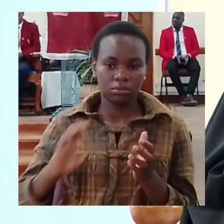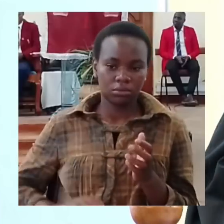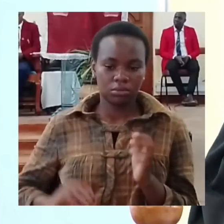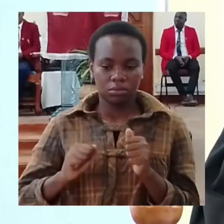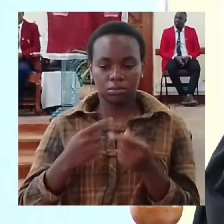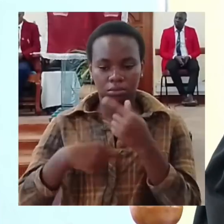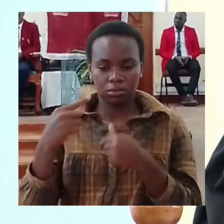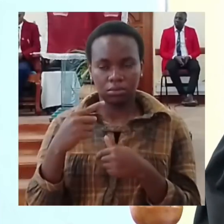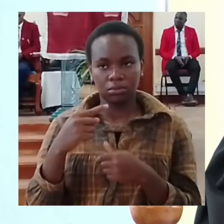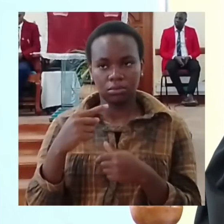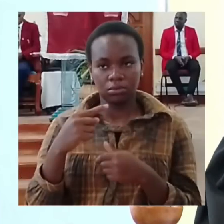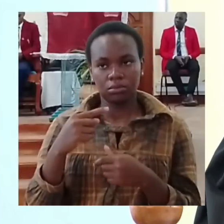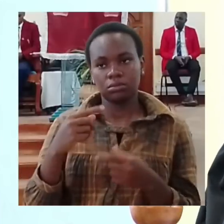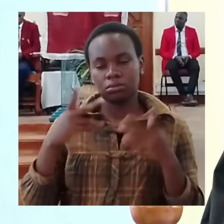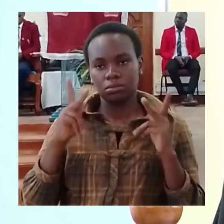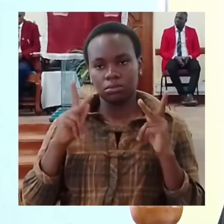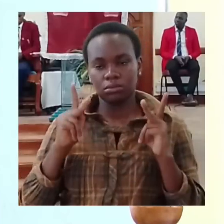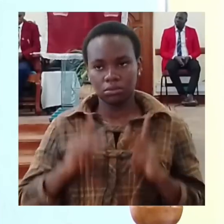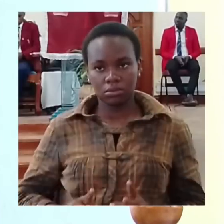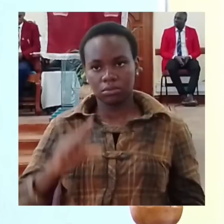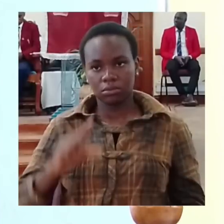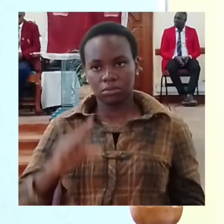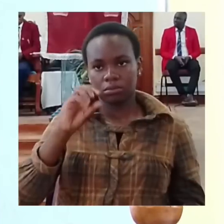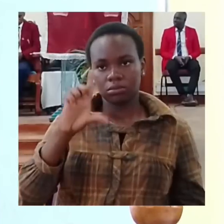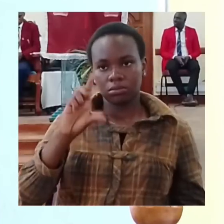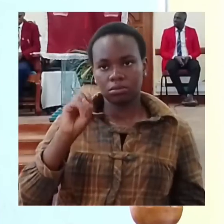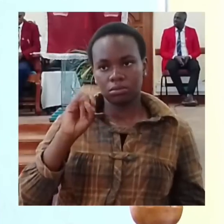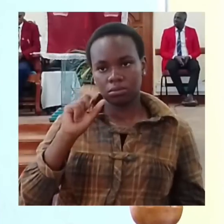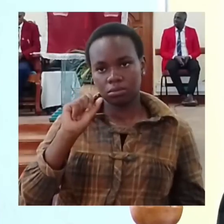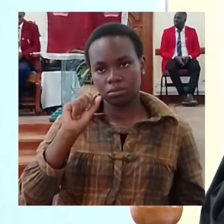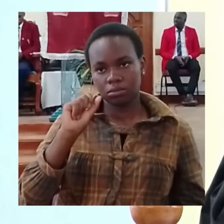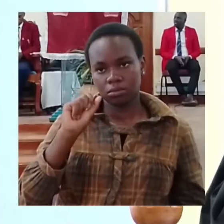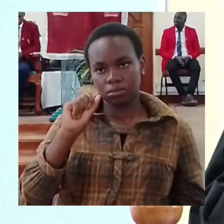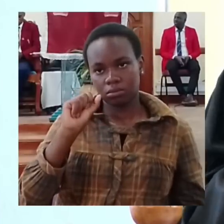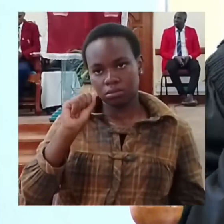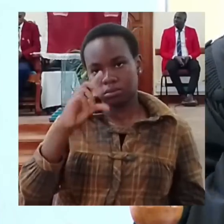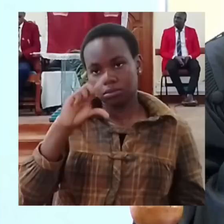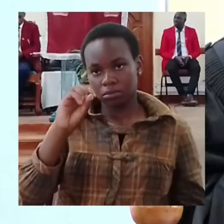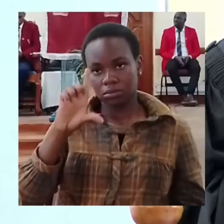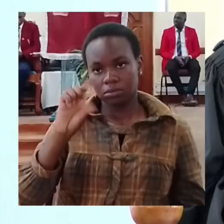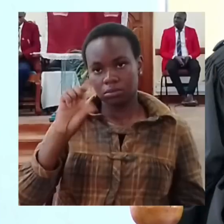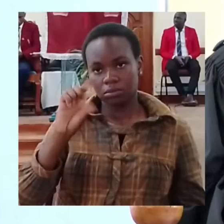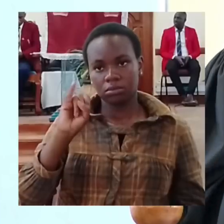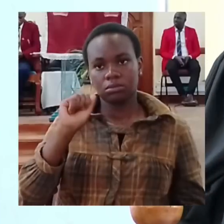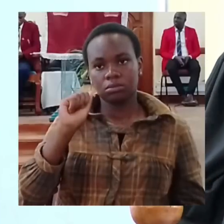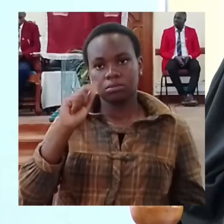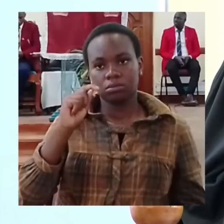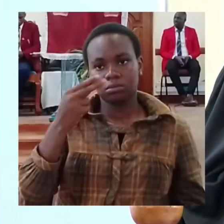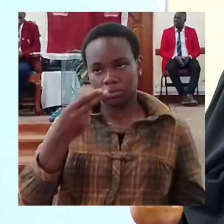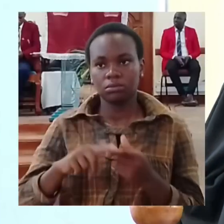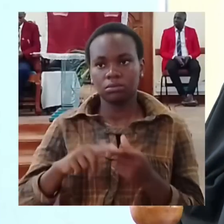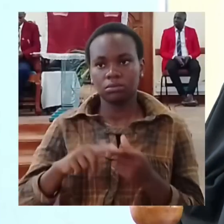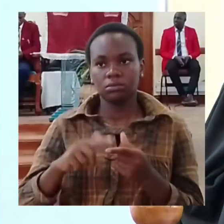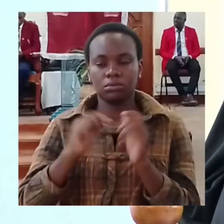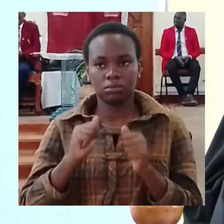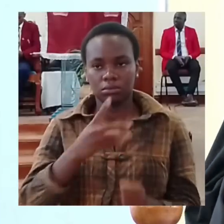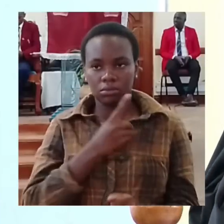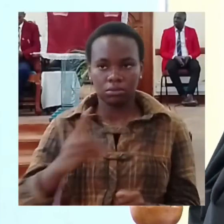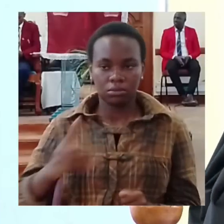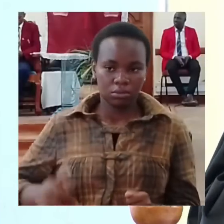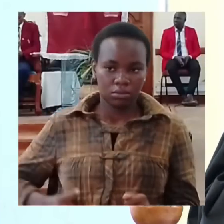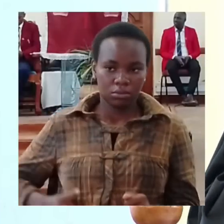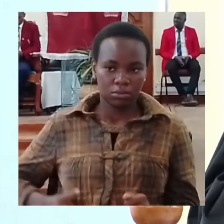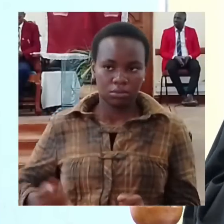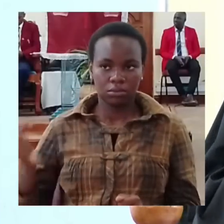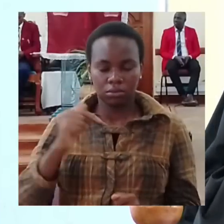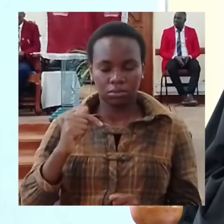kĩmũndũ gĩkĩ. Na kĩmũndũ gĩkĩ gĩoka kĩona kahĩ gĩkĩũria, niĩ kaĩ ndĩ mbwe mwandũmĩra kahĩ na tũmahiga? Daudi akĩmwĩra, ũkĩte na